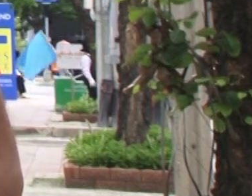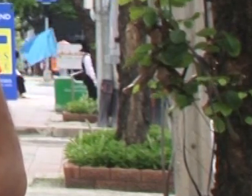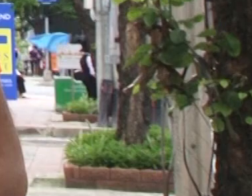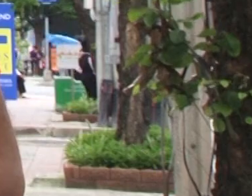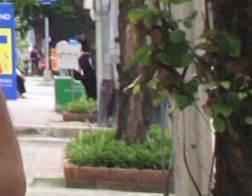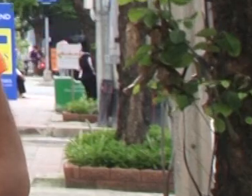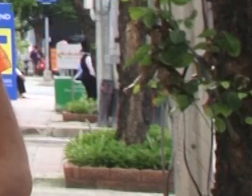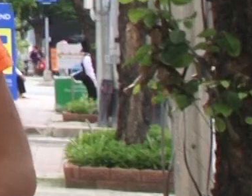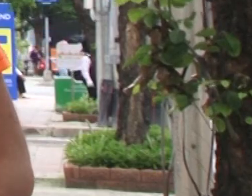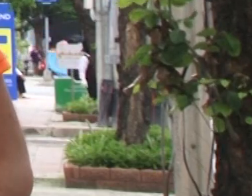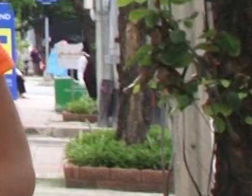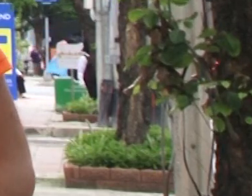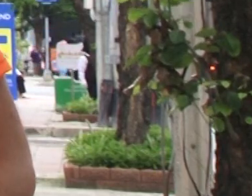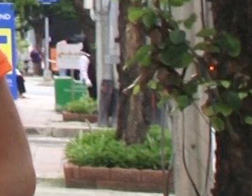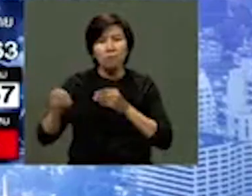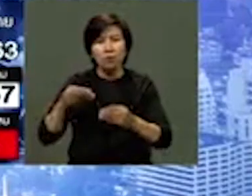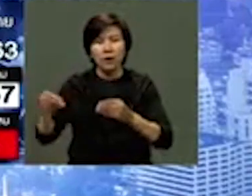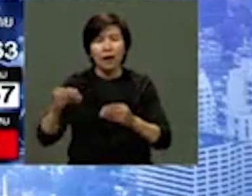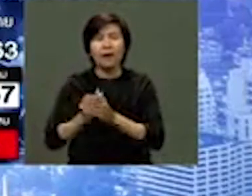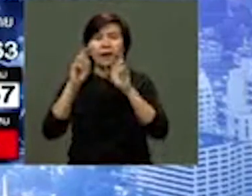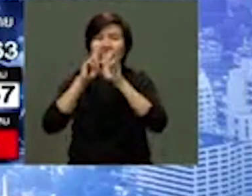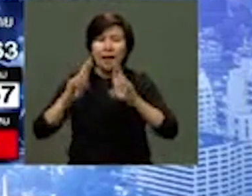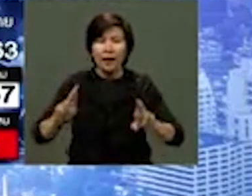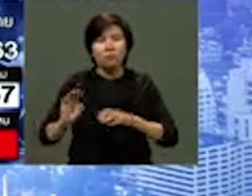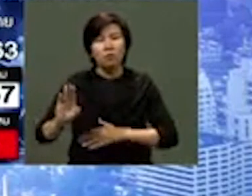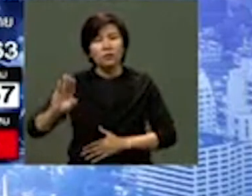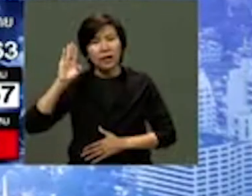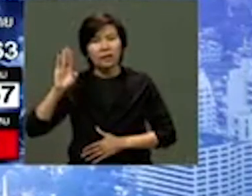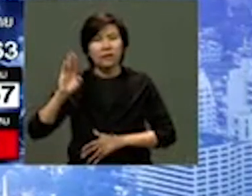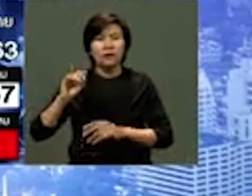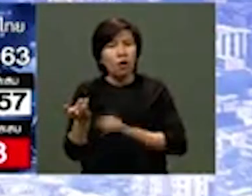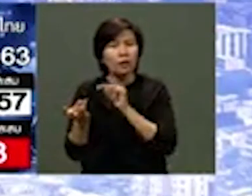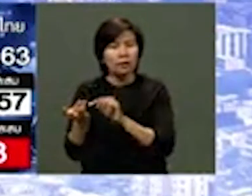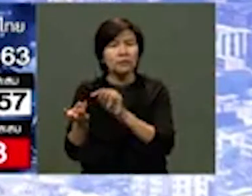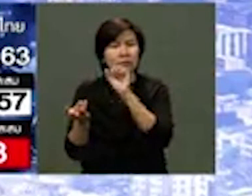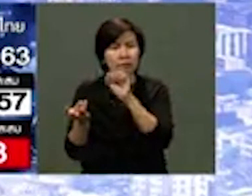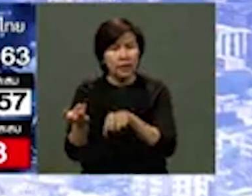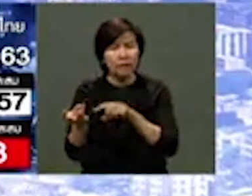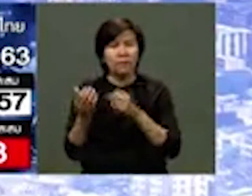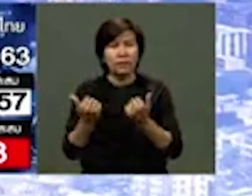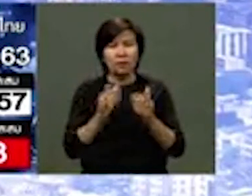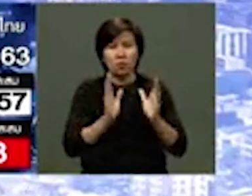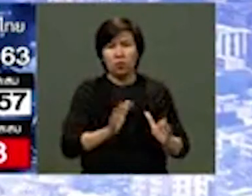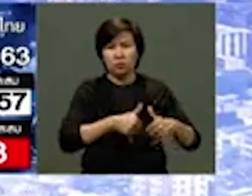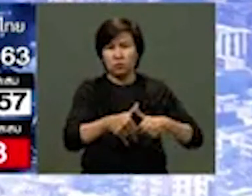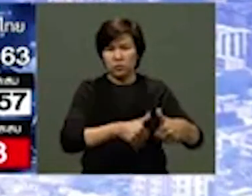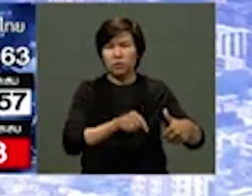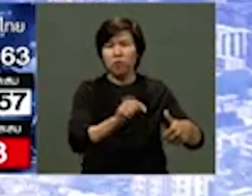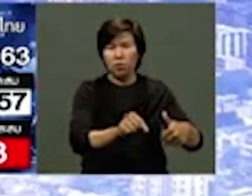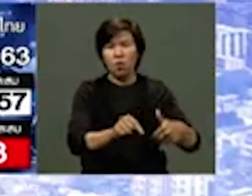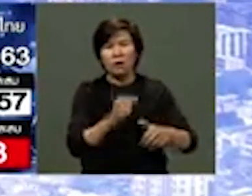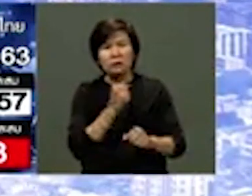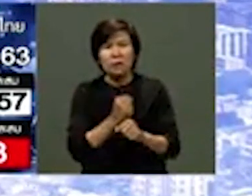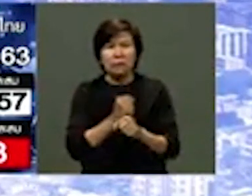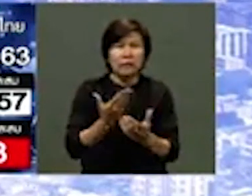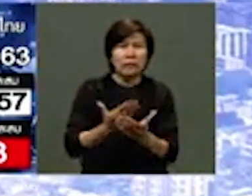เองและพนักงานที่ให้บริการครับ ครับซึ่งมาตรการผ่อนปลนระยะที่5นั้นจะมีการประชุมขึ้นในวันที่29มิถุนายนนี้